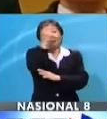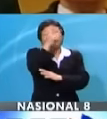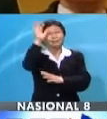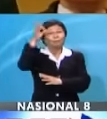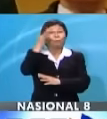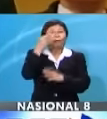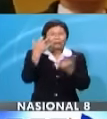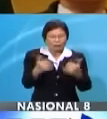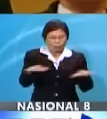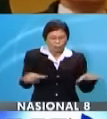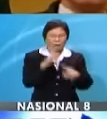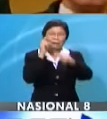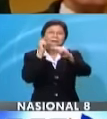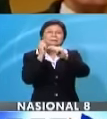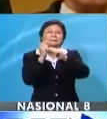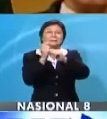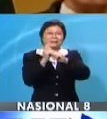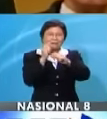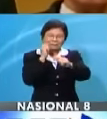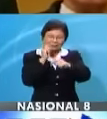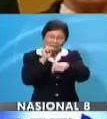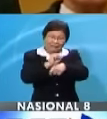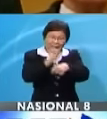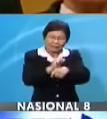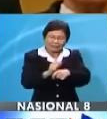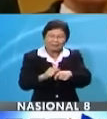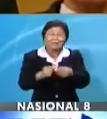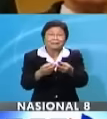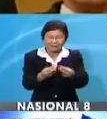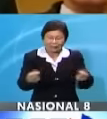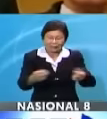melaksanakan kerja-kerja tanah untuk tapak di Telekong seluas